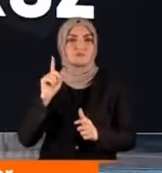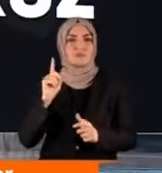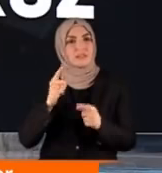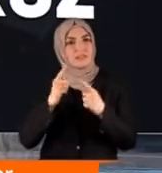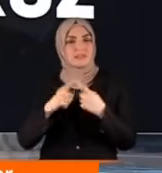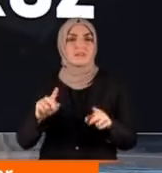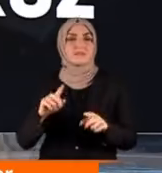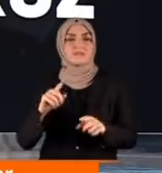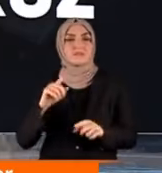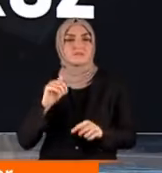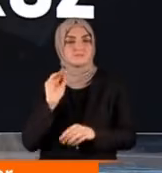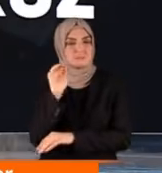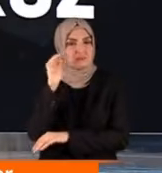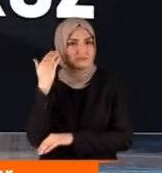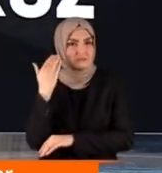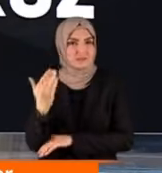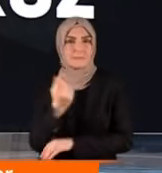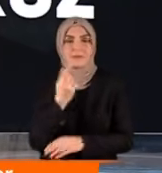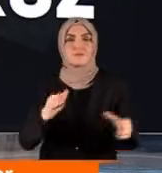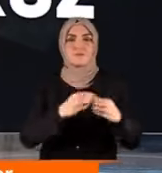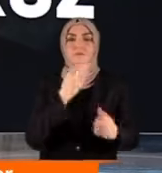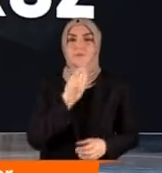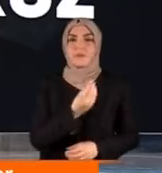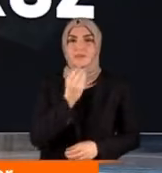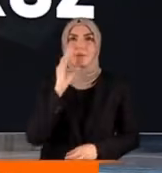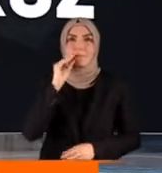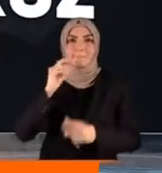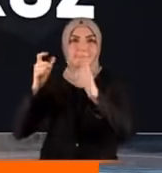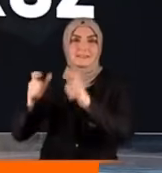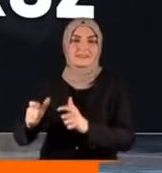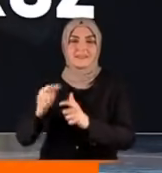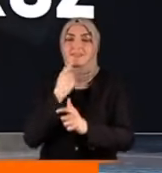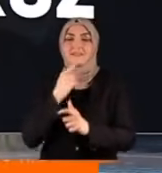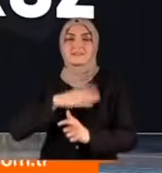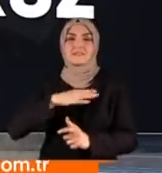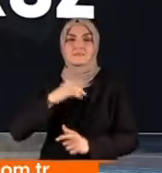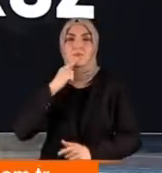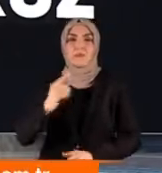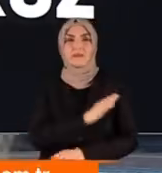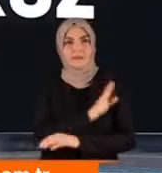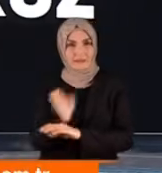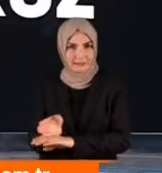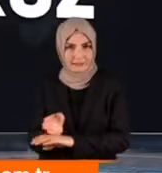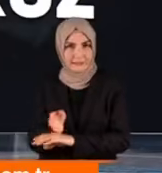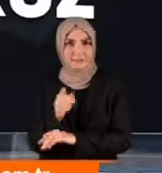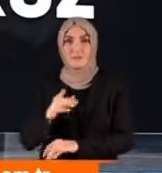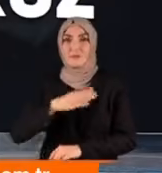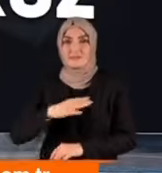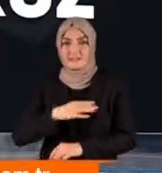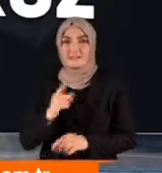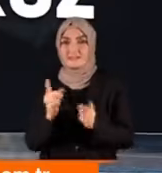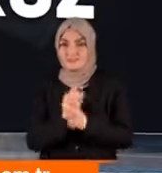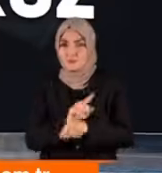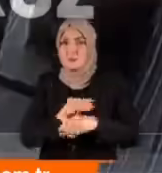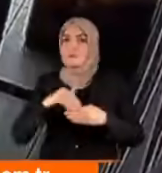yaşandı bir grup genç pastaneye tatlı istiyoruz diye geldi ama bu taleplerinden Saniyeler sonra bakın Ne